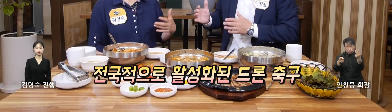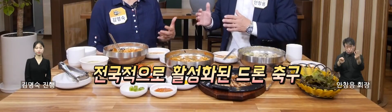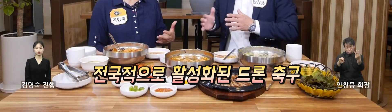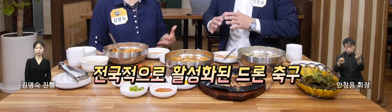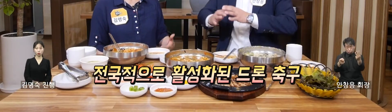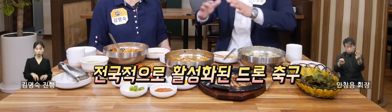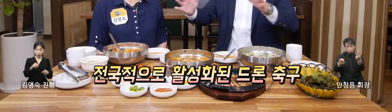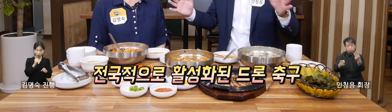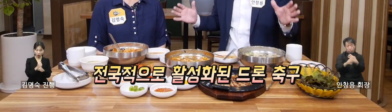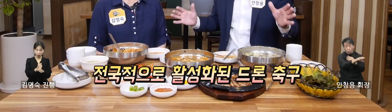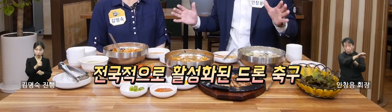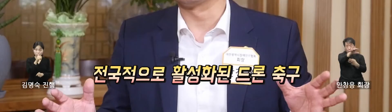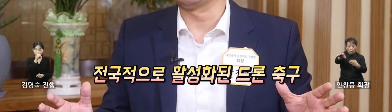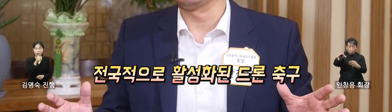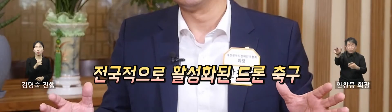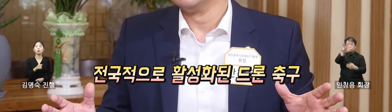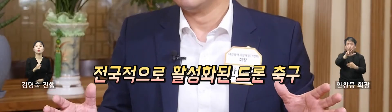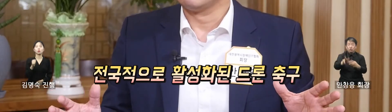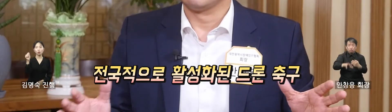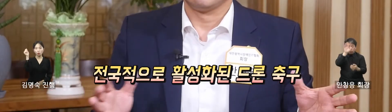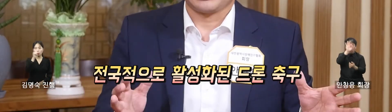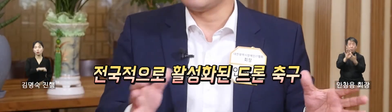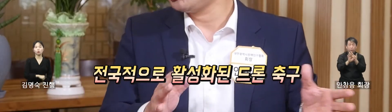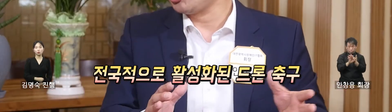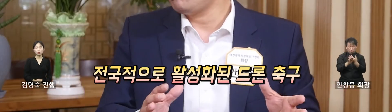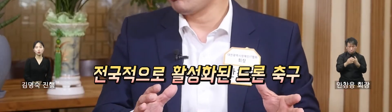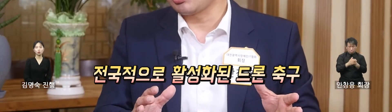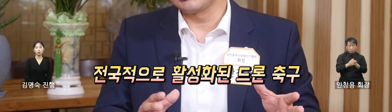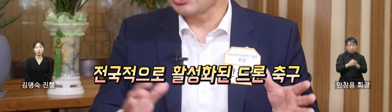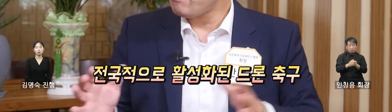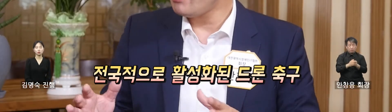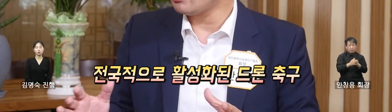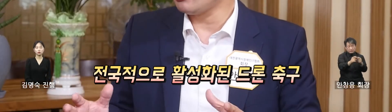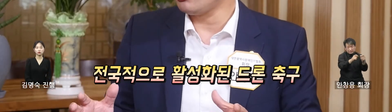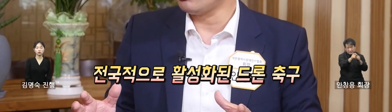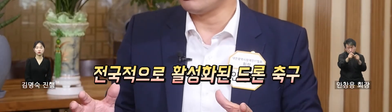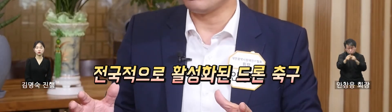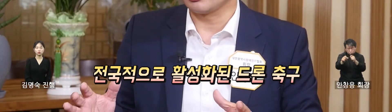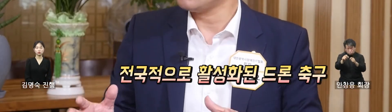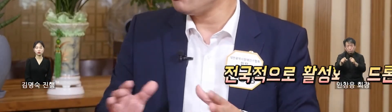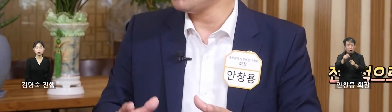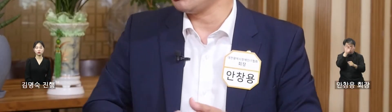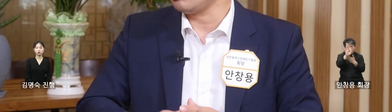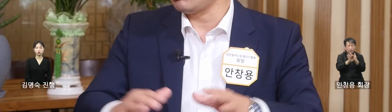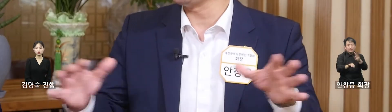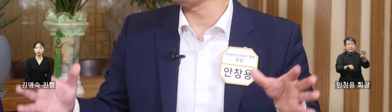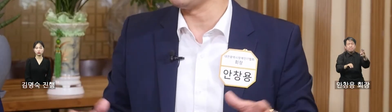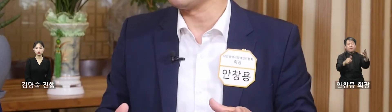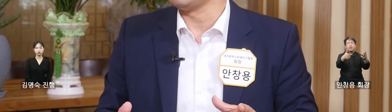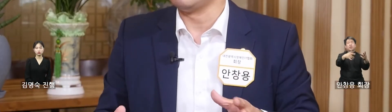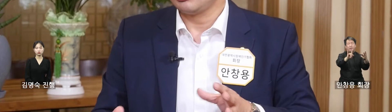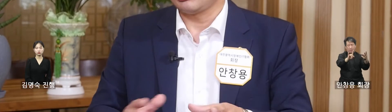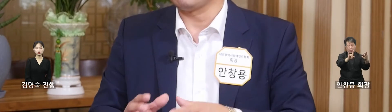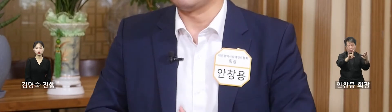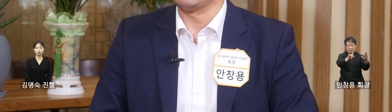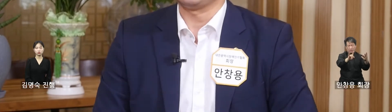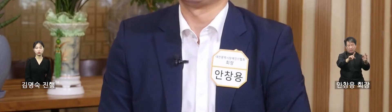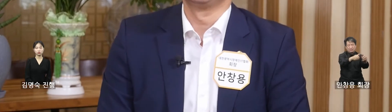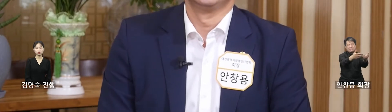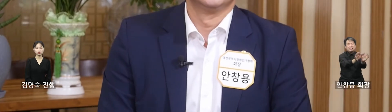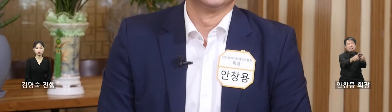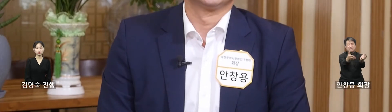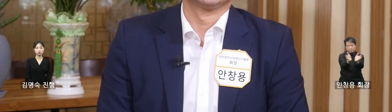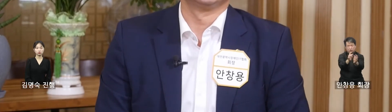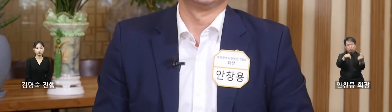강원도 하고 있는 데가 있어요? 예, 전국적으로 많은 지부와 한 300여 개의 팀들이 활성화돼서 하고